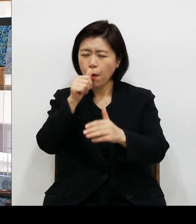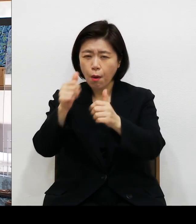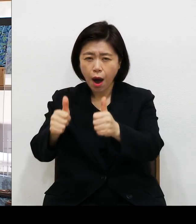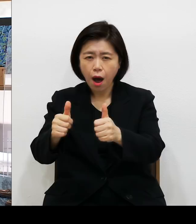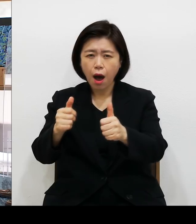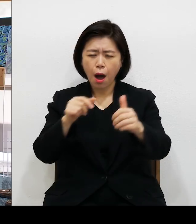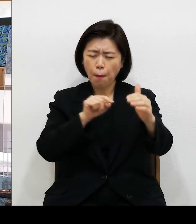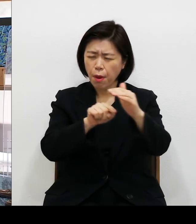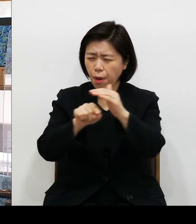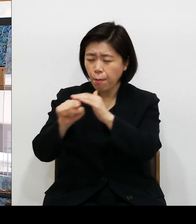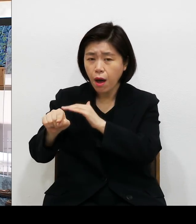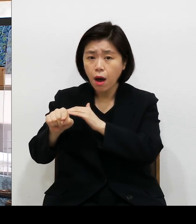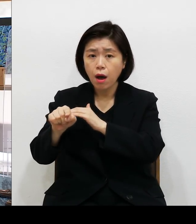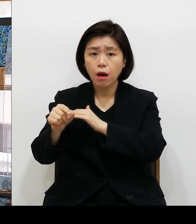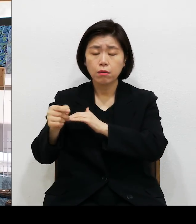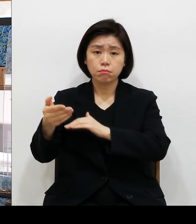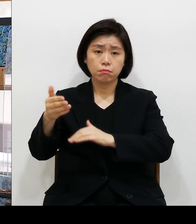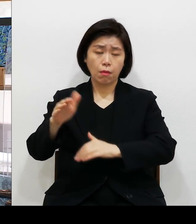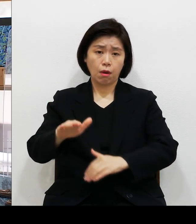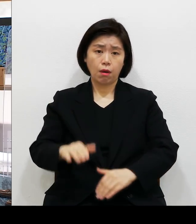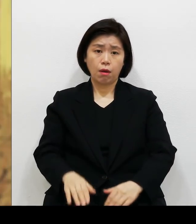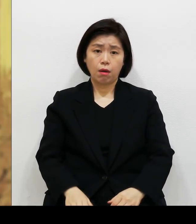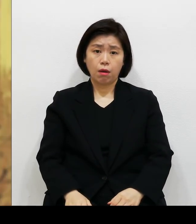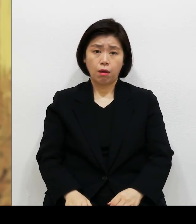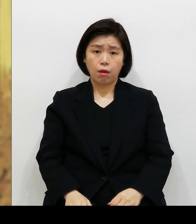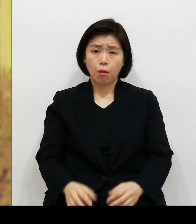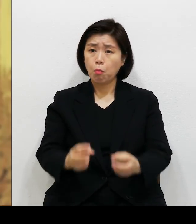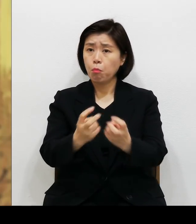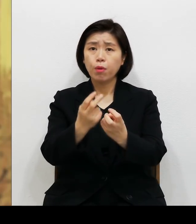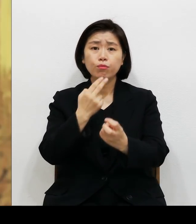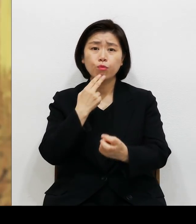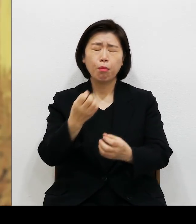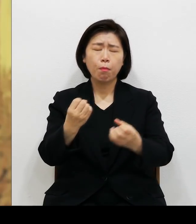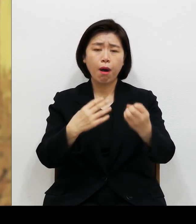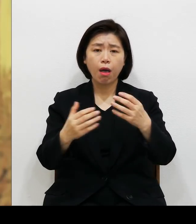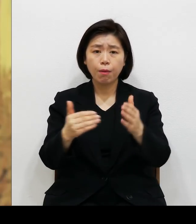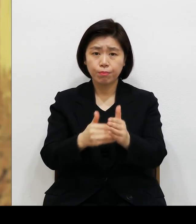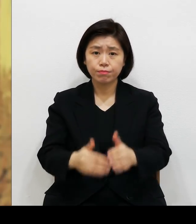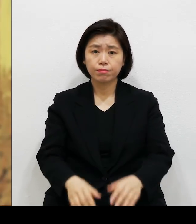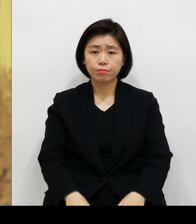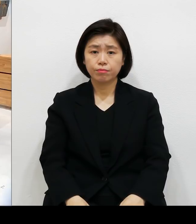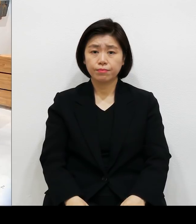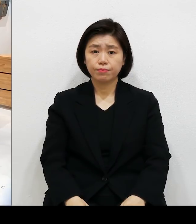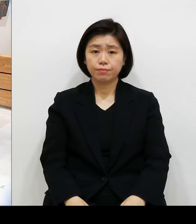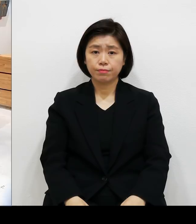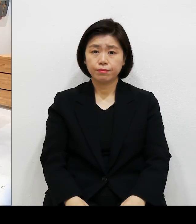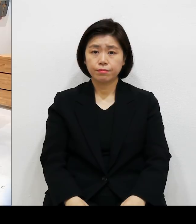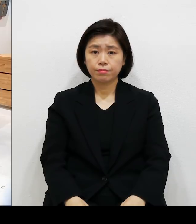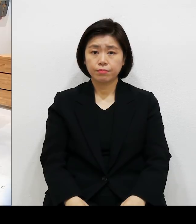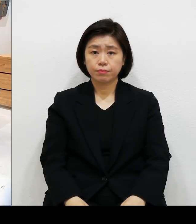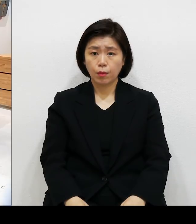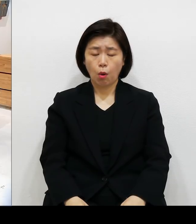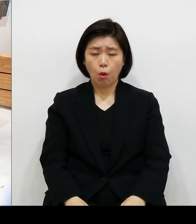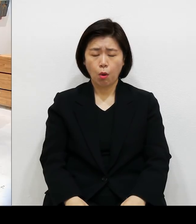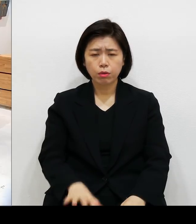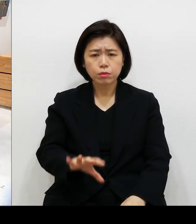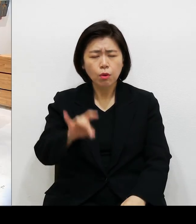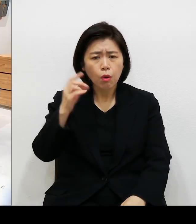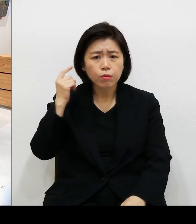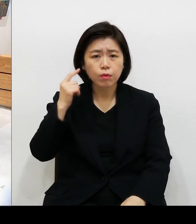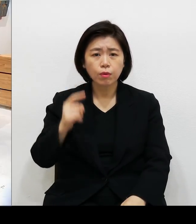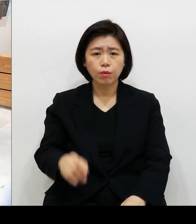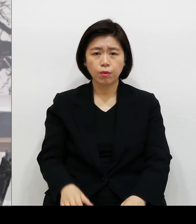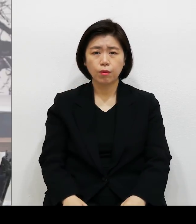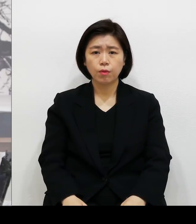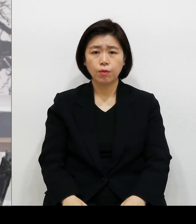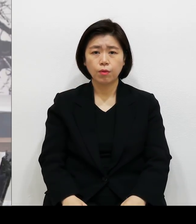찾아가고 뭐 법무사 사무실을 찾아가고 다 찾아가 봤는데 다 방법이 없다라고 하시는 거예요. 정말 몰랐어요, 저희는. 법을 바꾸어야